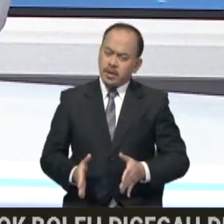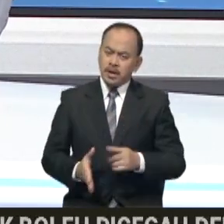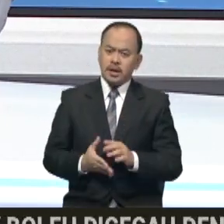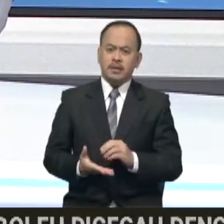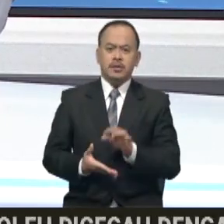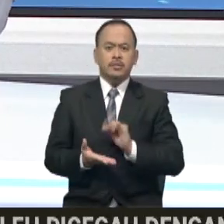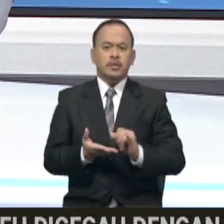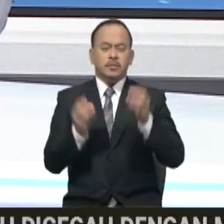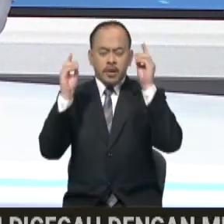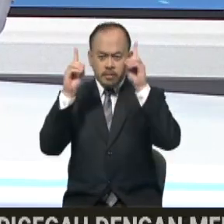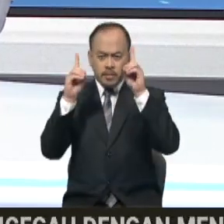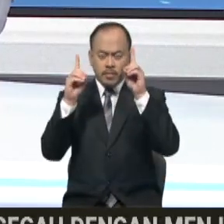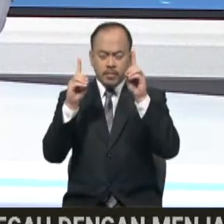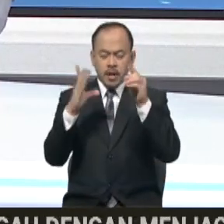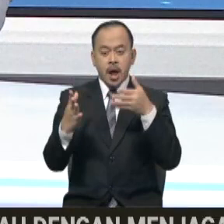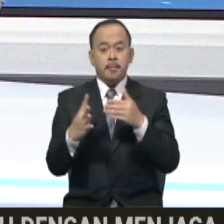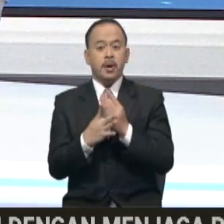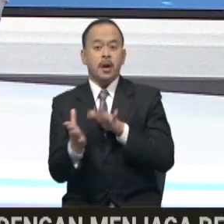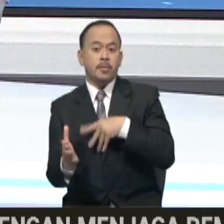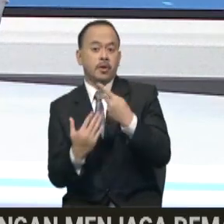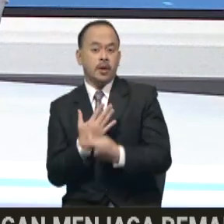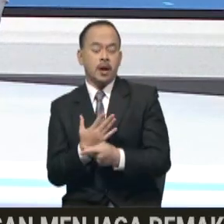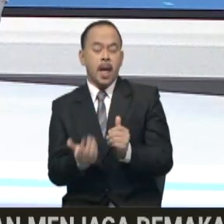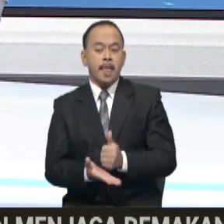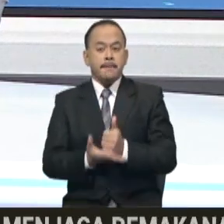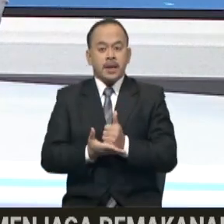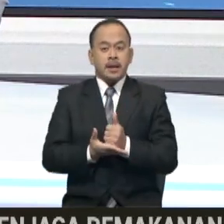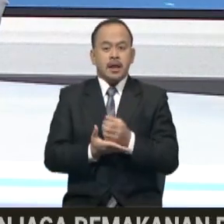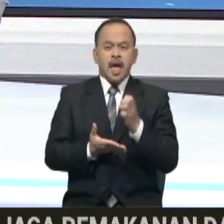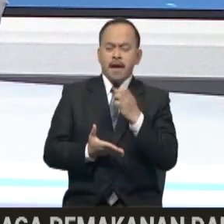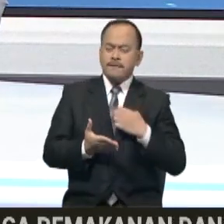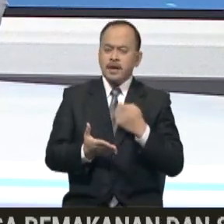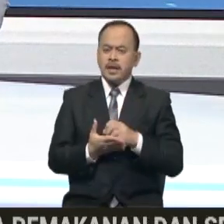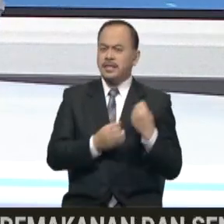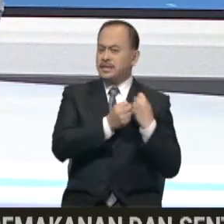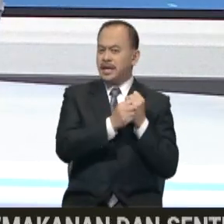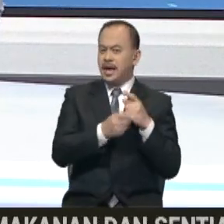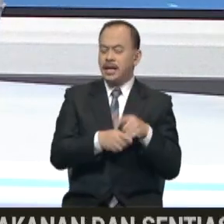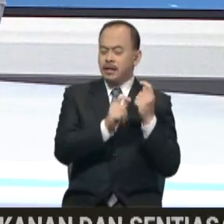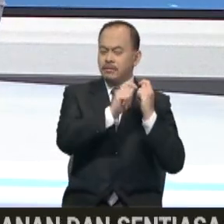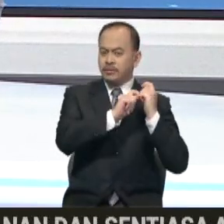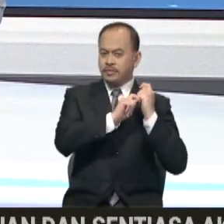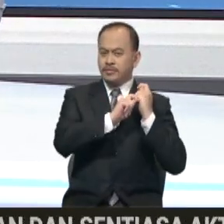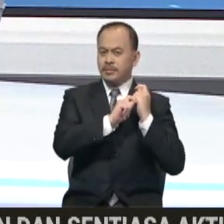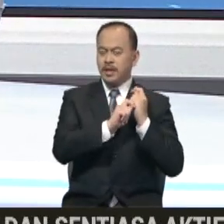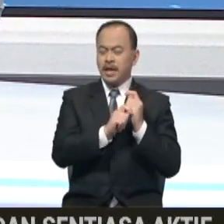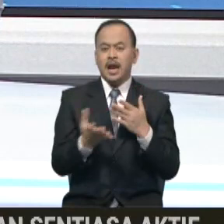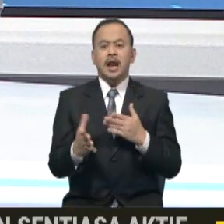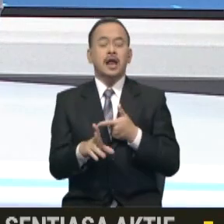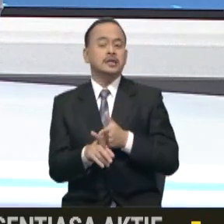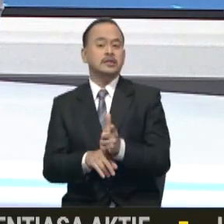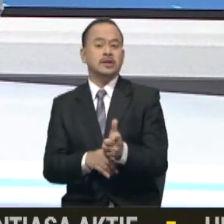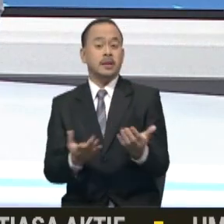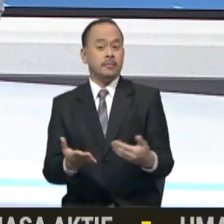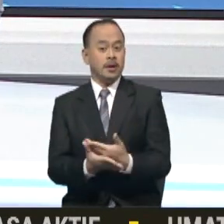Justru melalui program BEST, iaitu Bantu Empati Sayangi dan Tanggungjawab yang dilancarkan baru-baru